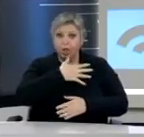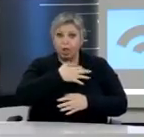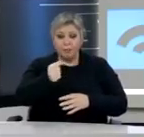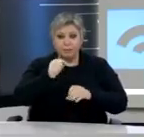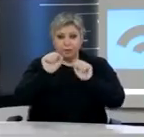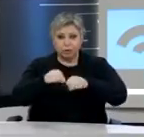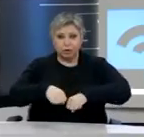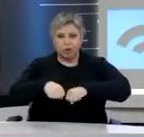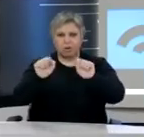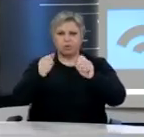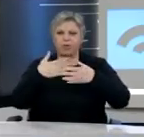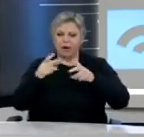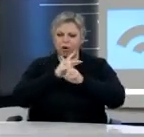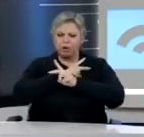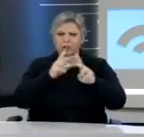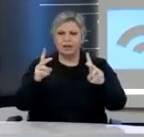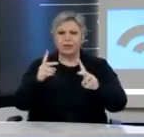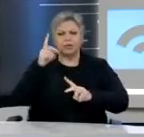λύσεις και καθαρές κουβέντες.